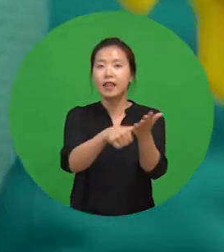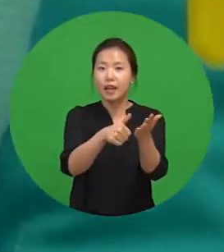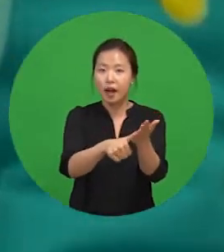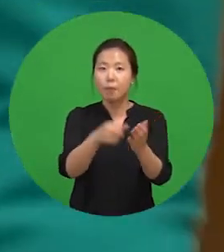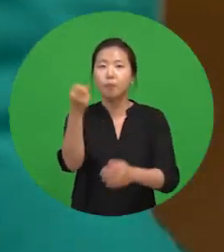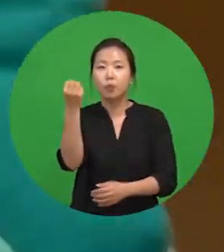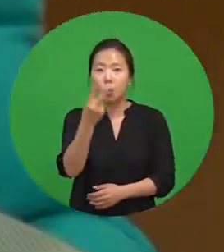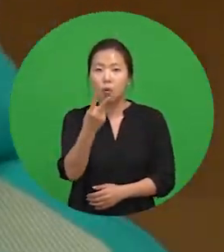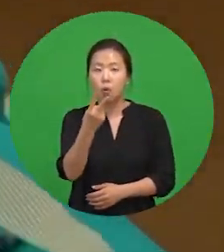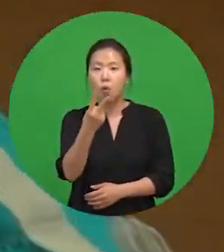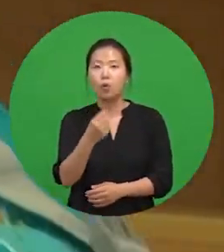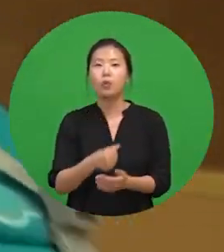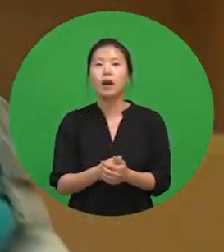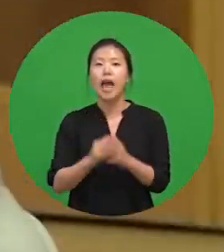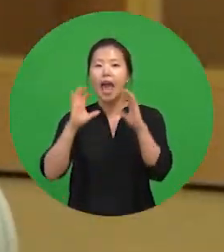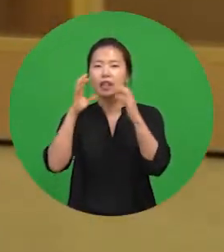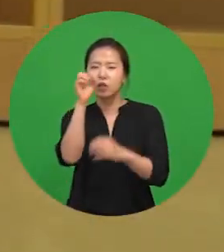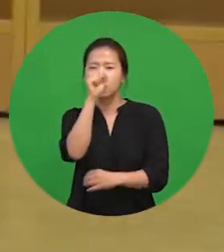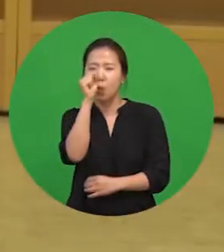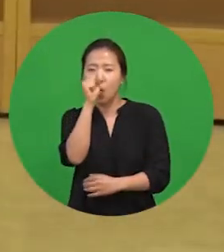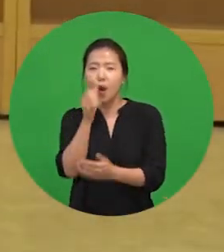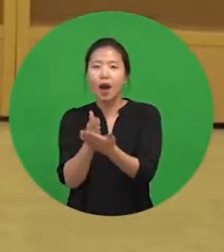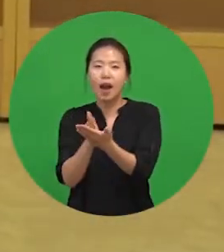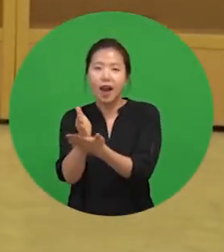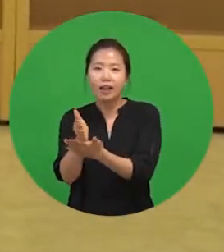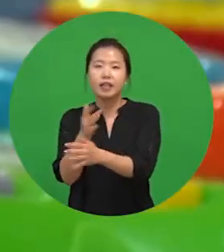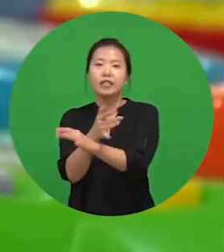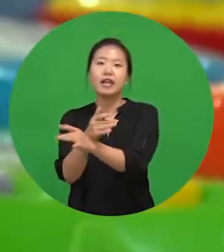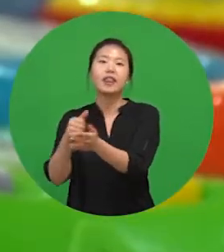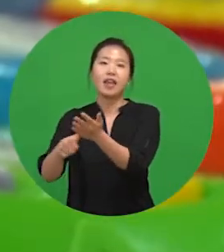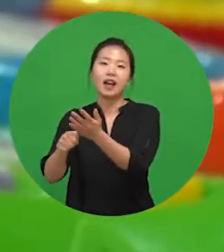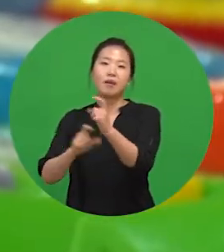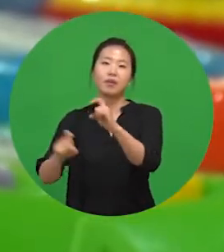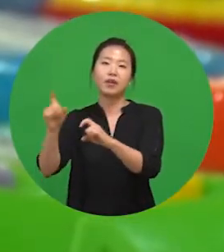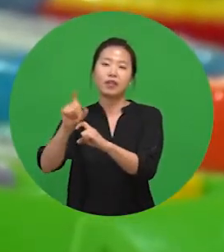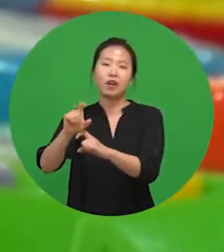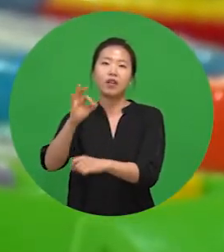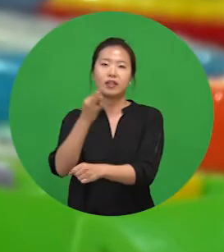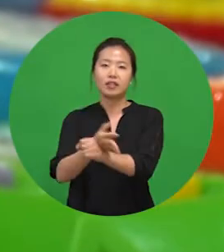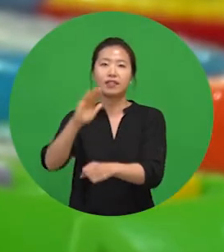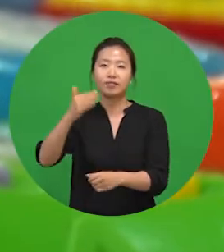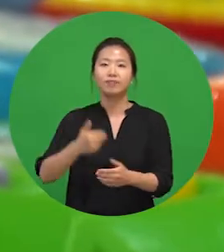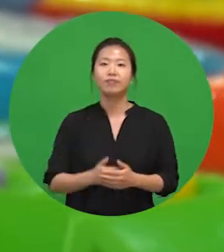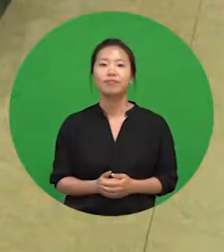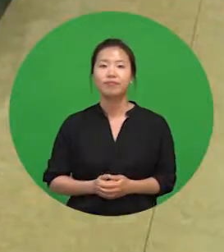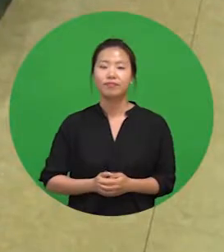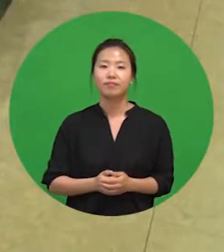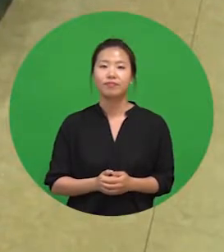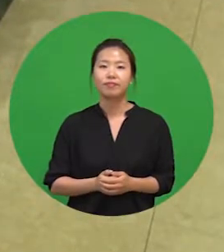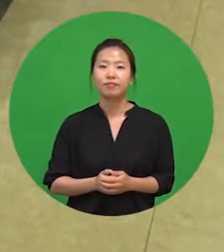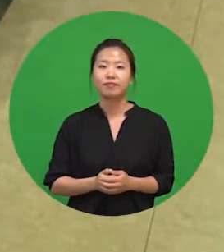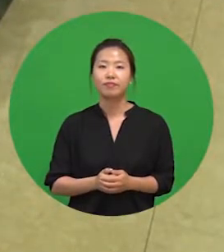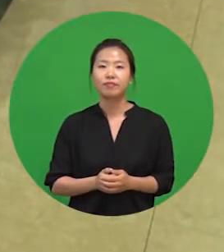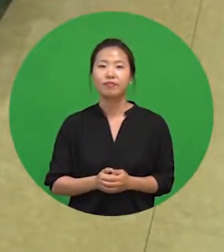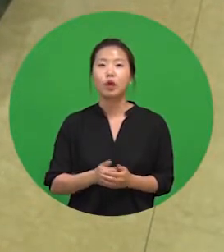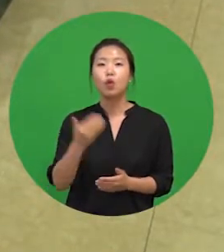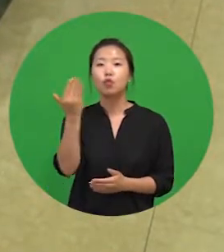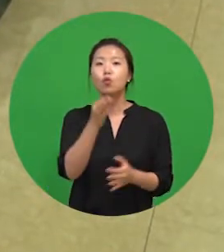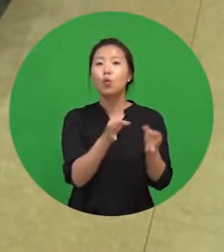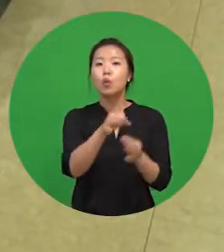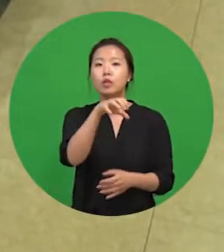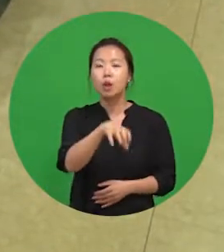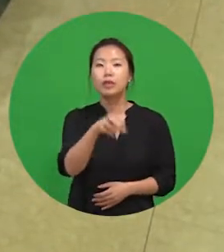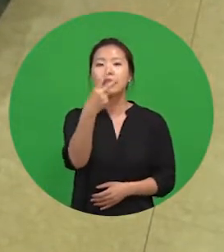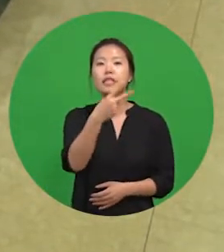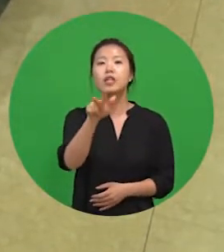장난감과 걸음마 학습기, 뽀로로 비행기 등 어린이들의 선호도가 높은 장난감들인데요. 추가로 인해